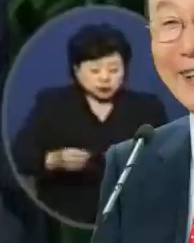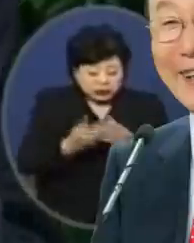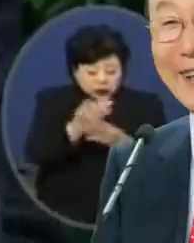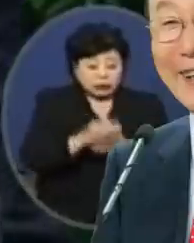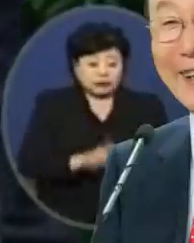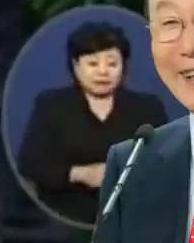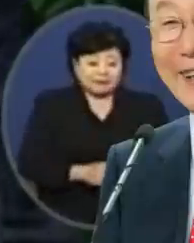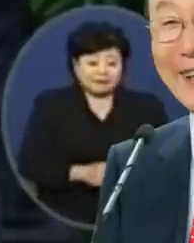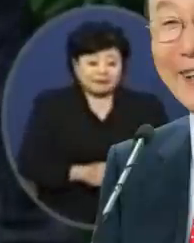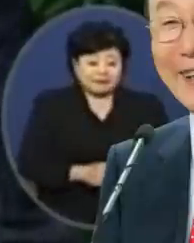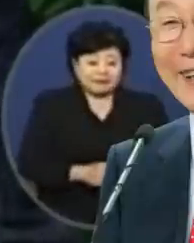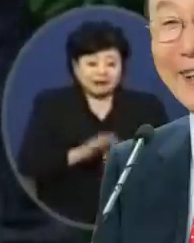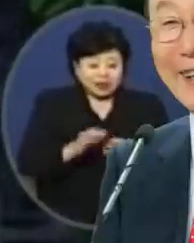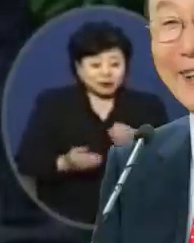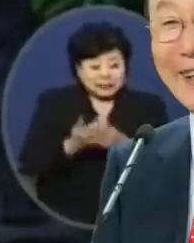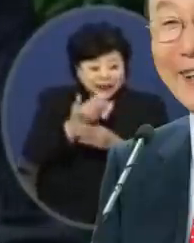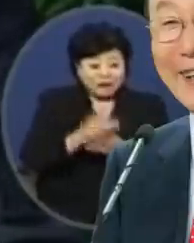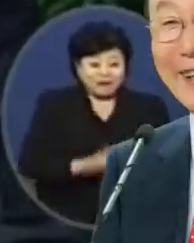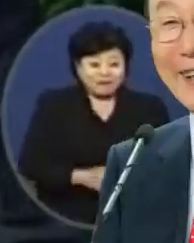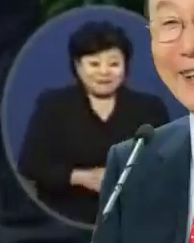생겨있고